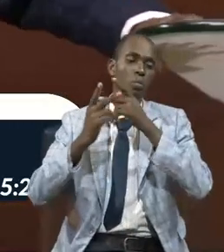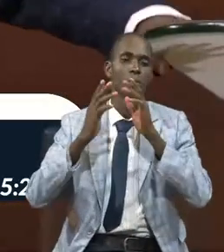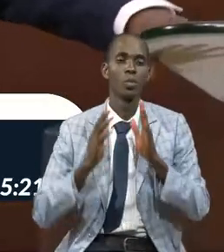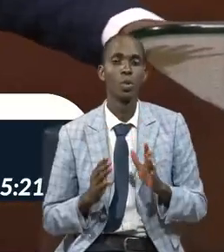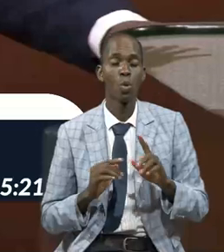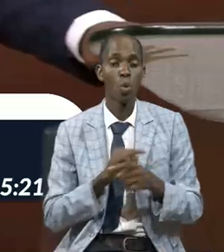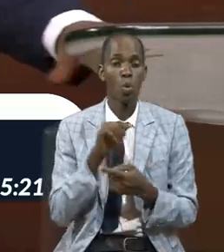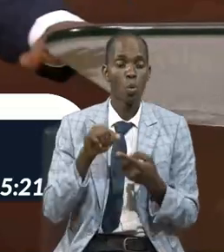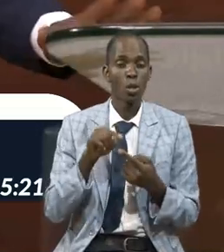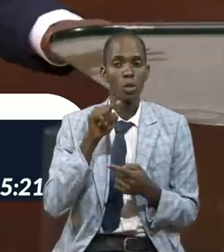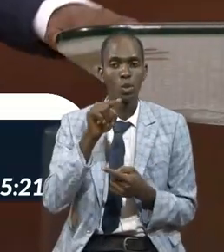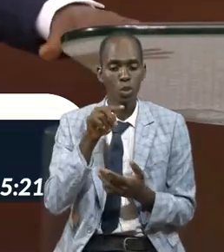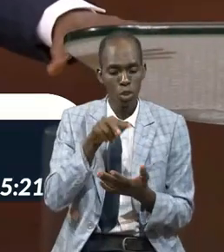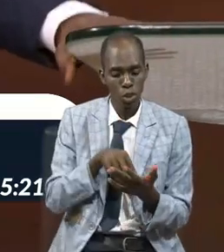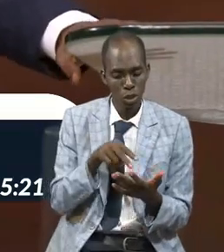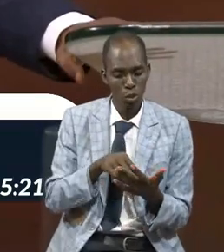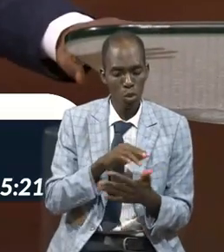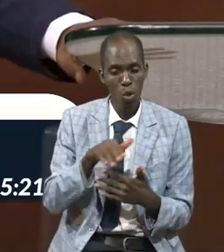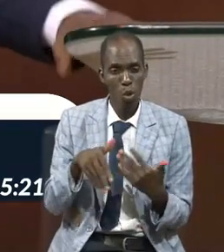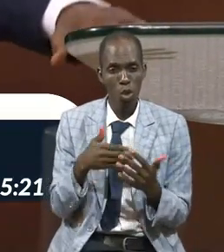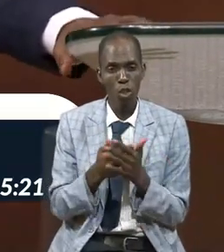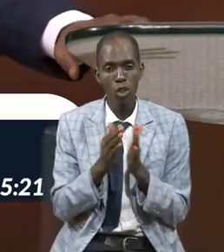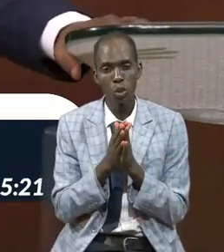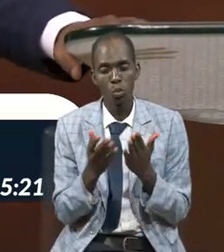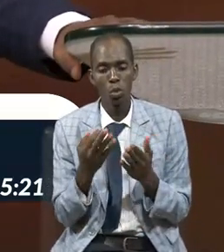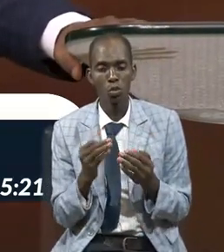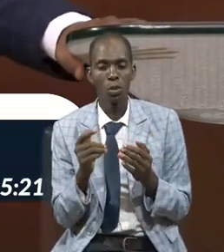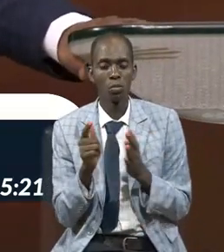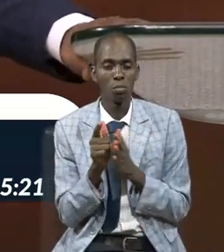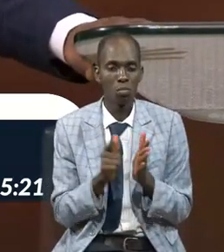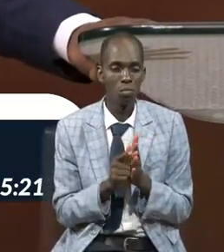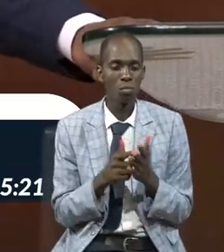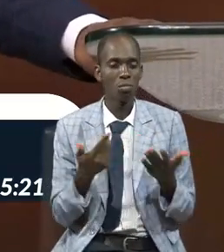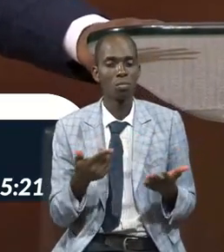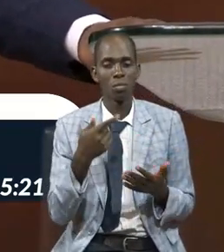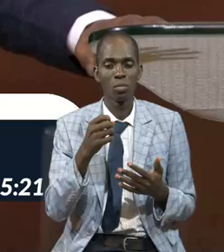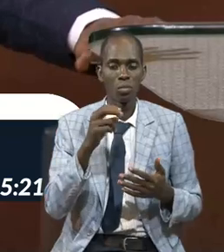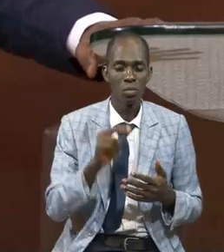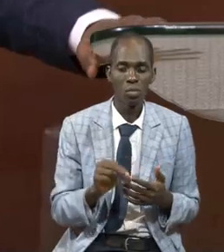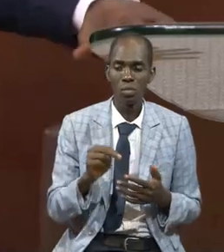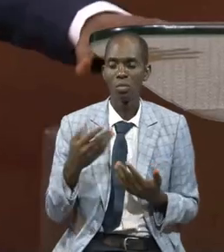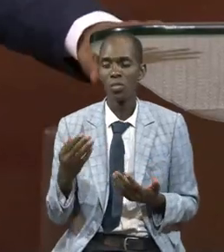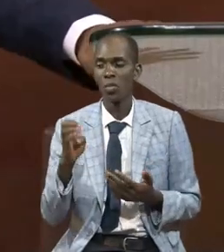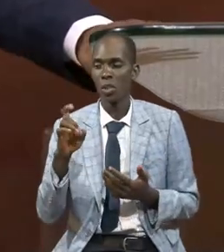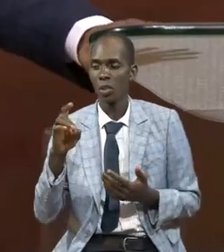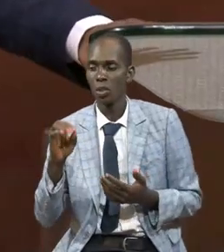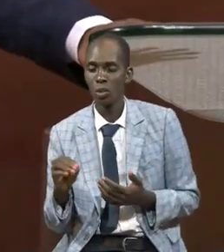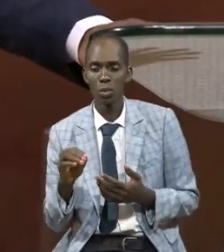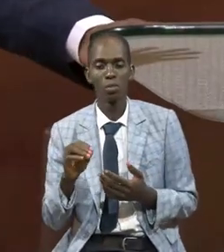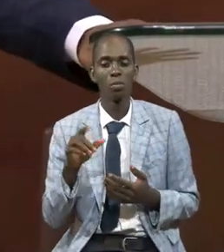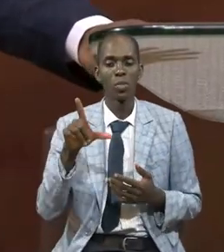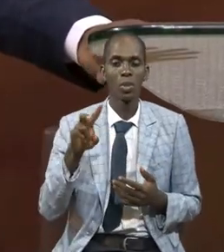dire? Lorsque vous lisez les livres de la loi, Genèse,